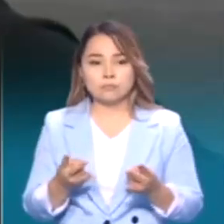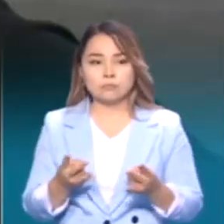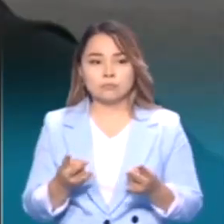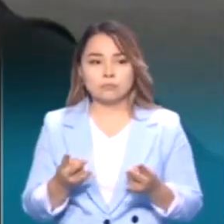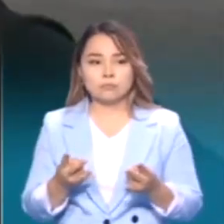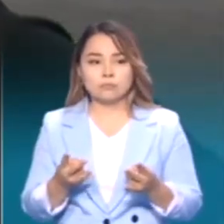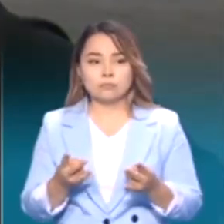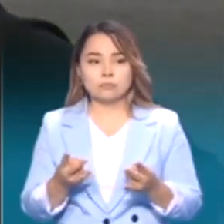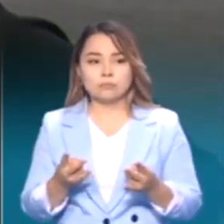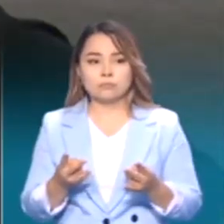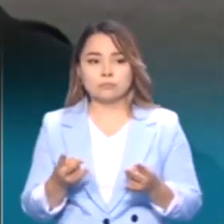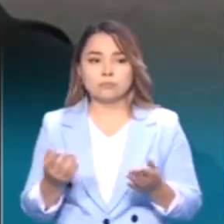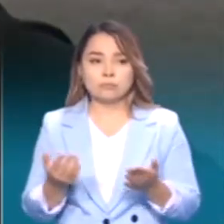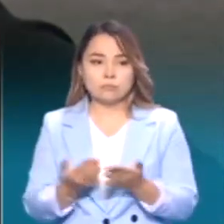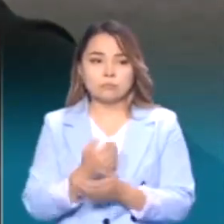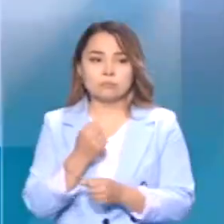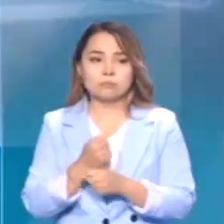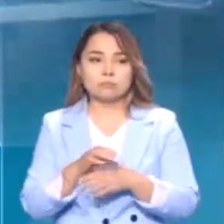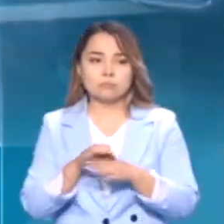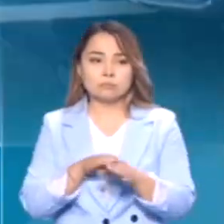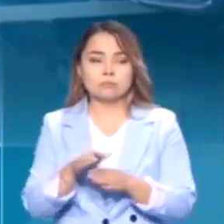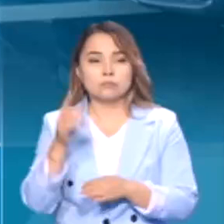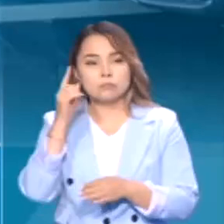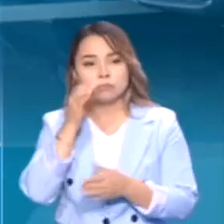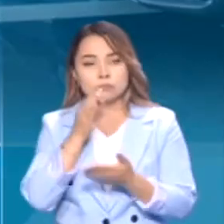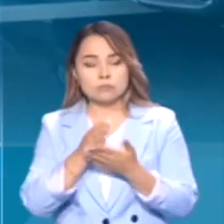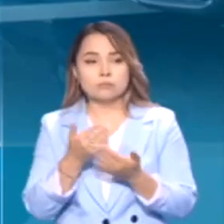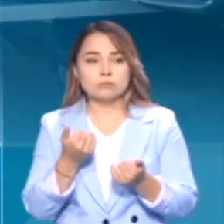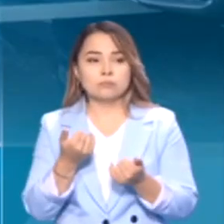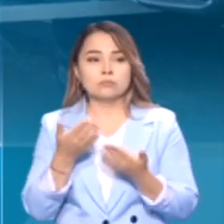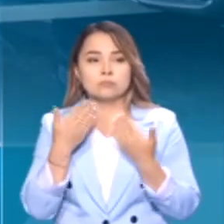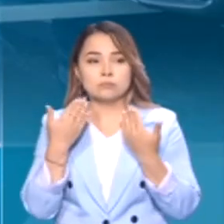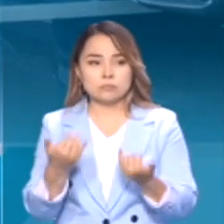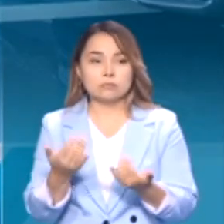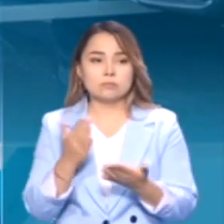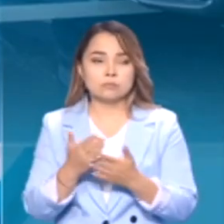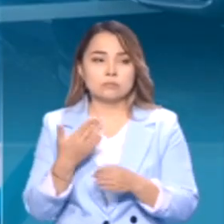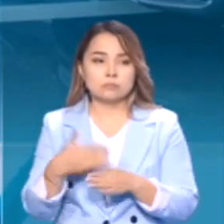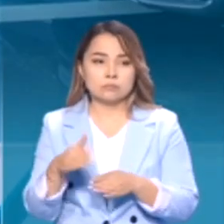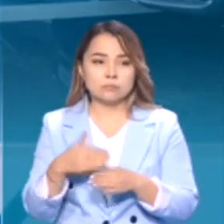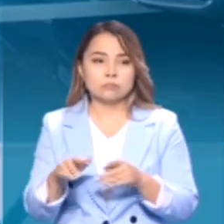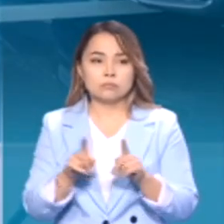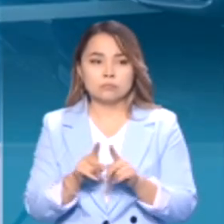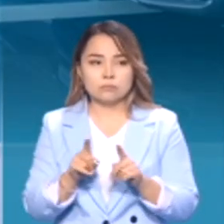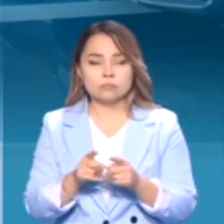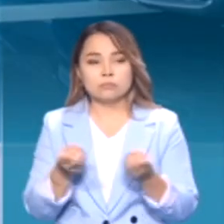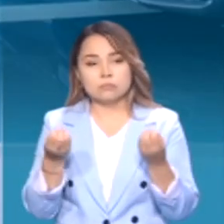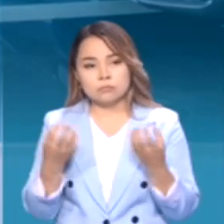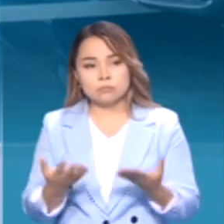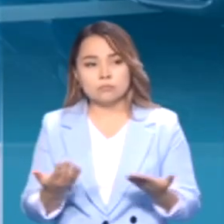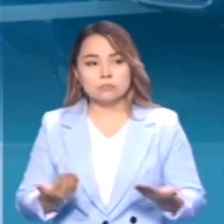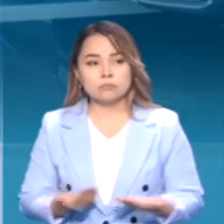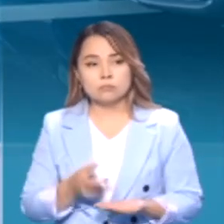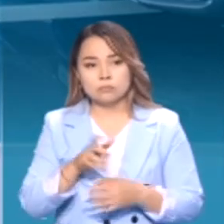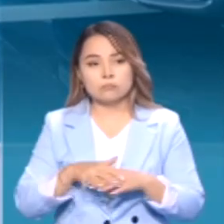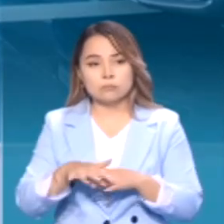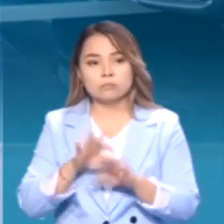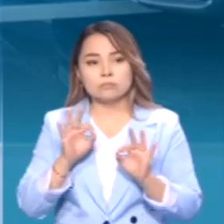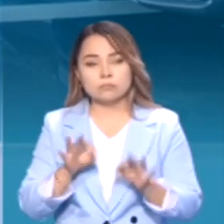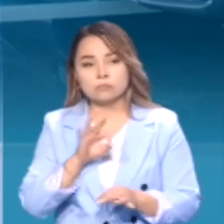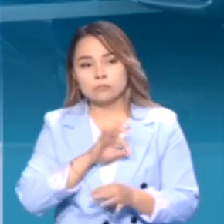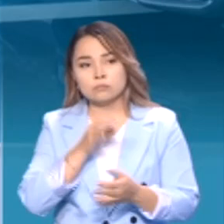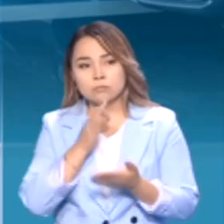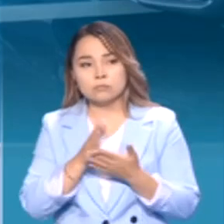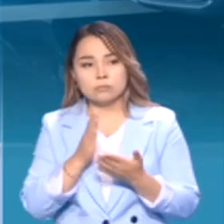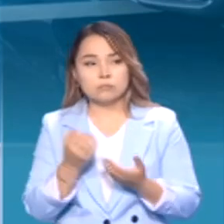Енді қайтып іске қосу керек деп ойлаймын. Ал жеңілдетілген автонесие бағдарламасының шарттары қарапайым халық үшін тиімді болған еді.